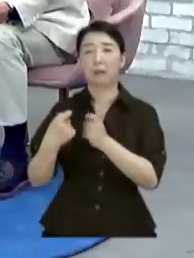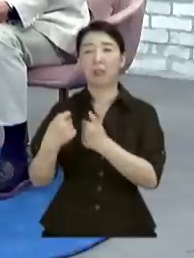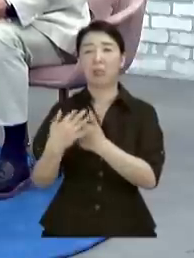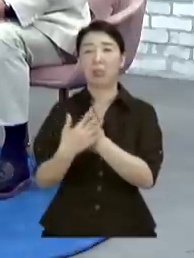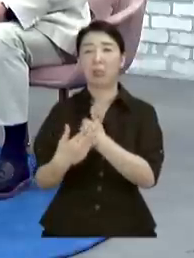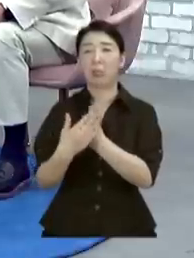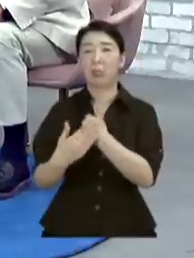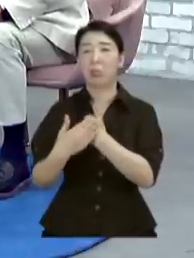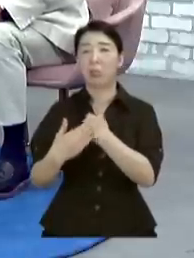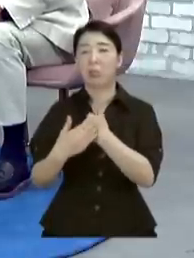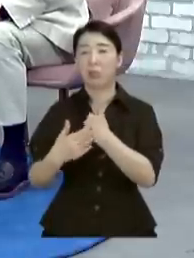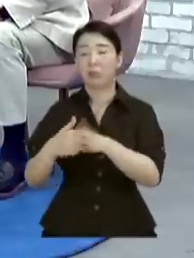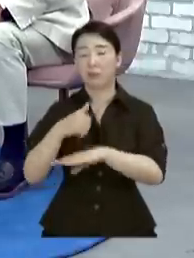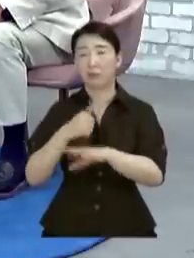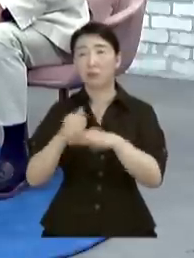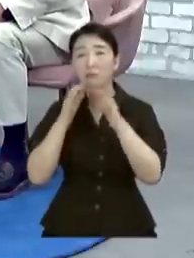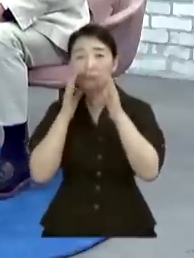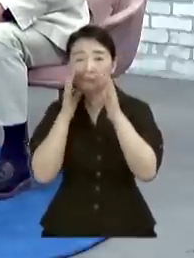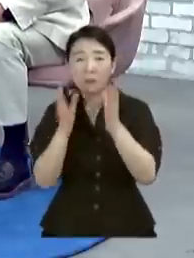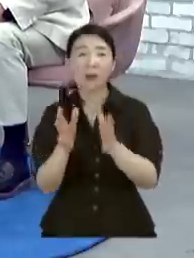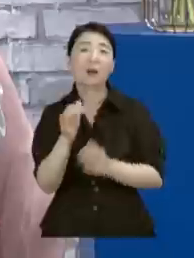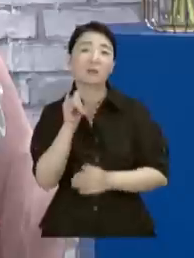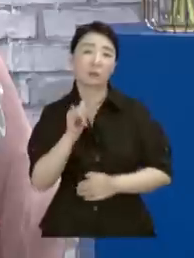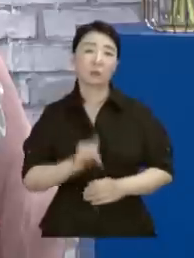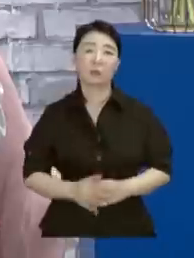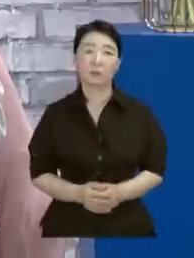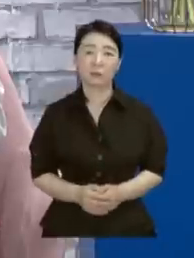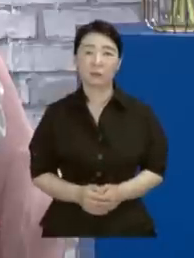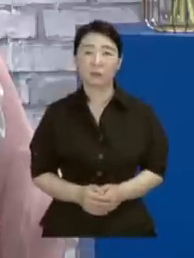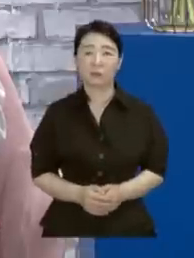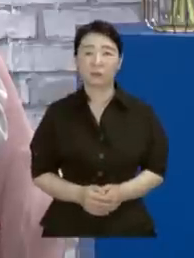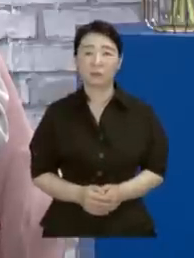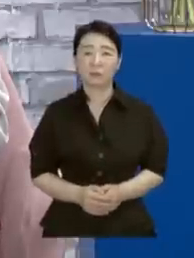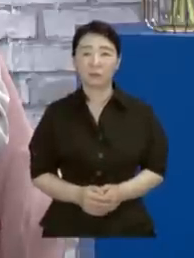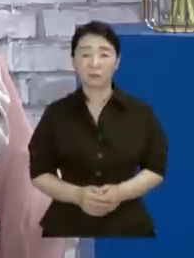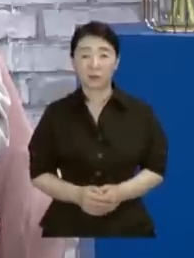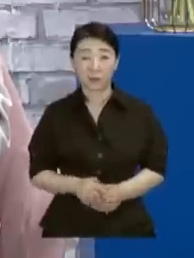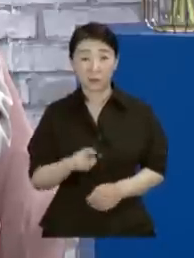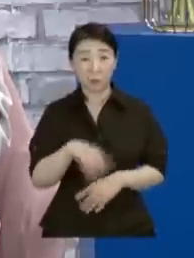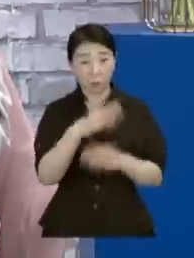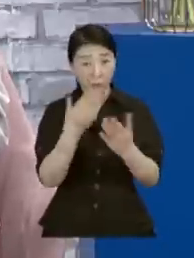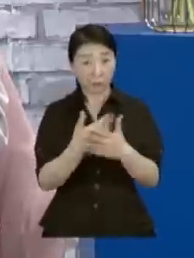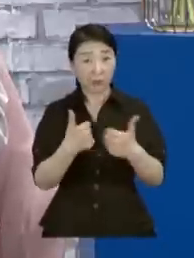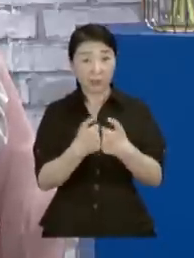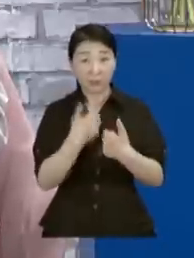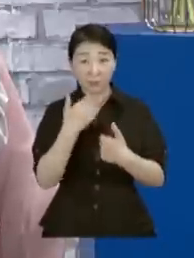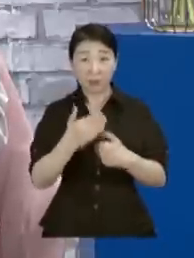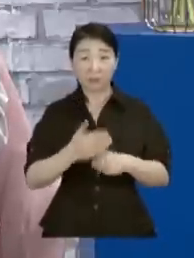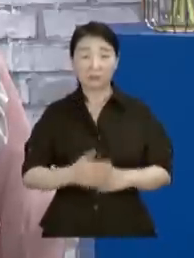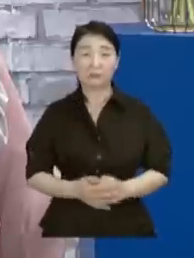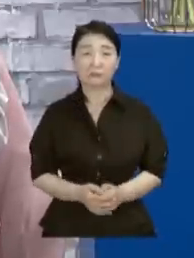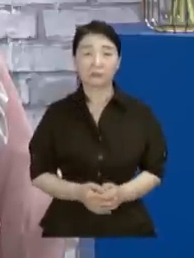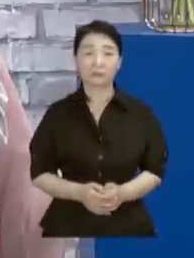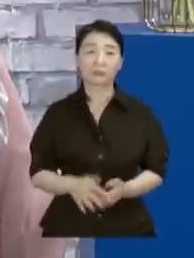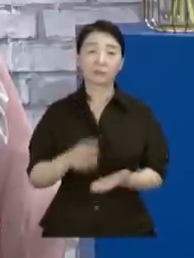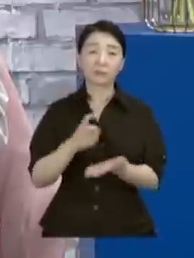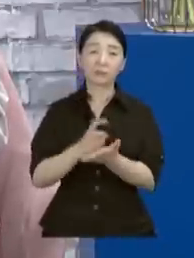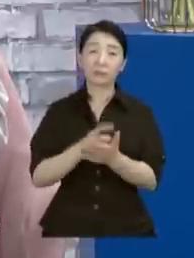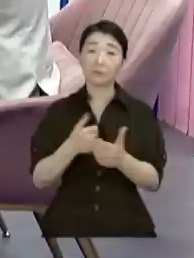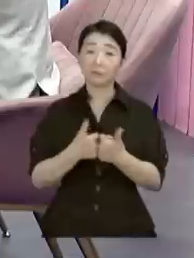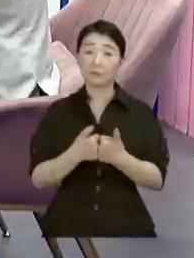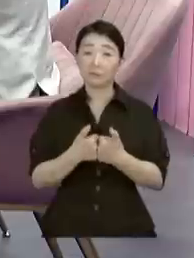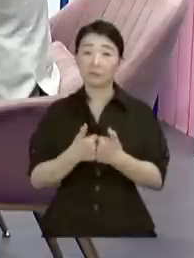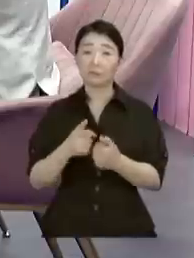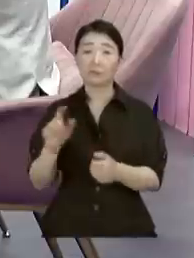맞으려고. 그래서 사기당하신 분들도 여러 봤거든요. 네, 맞아요. 그러니까 그런 것까지도 다 상담을 해주시는 거죠. 그렇죠. 이제 법률